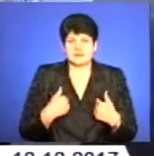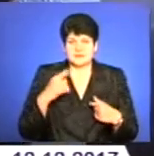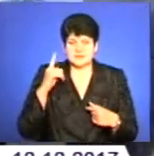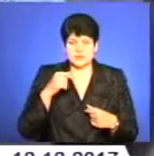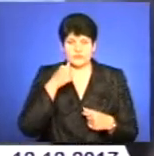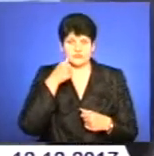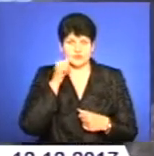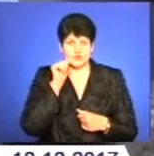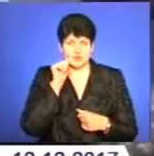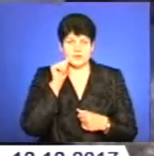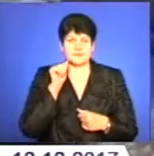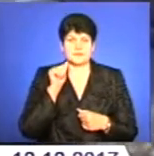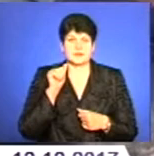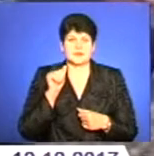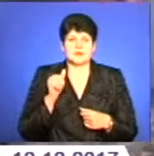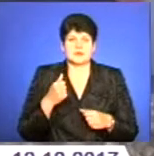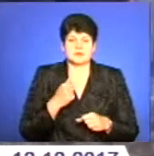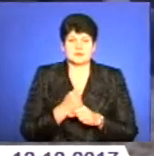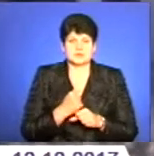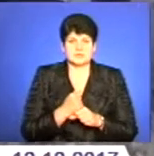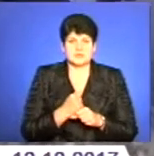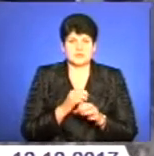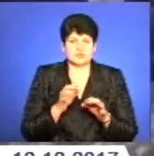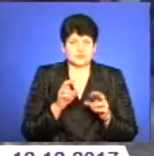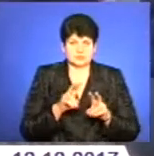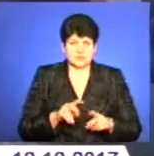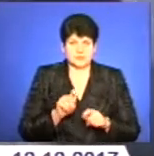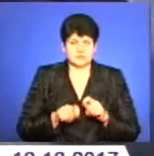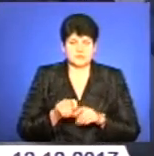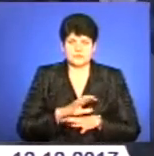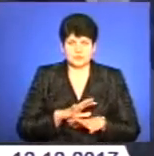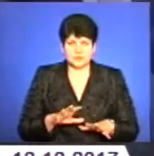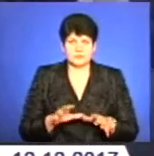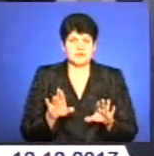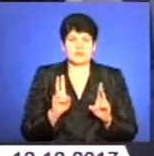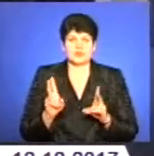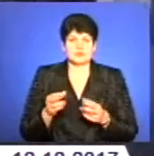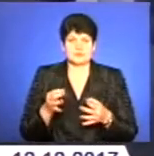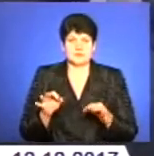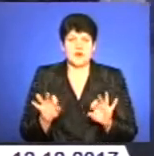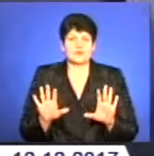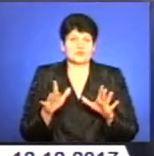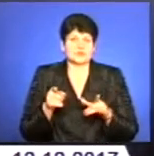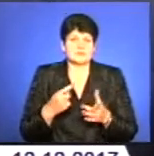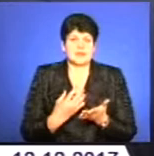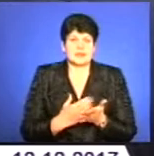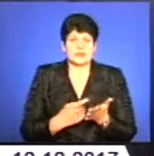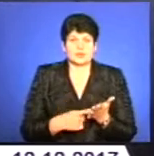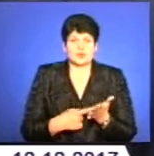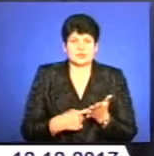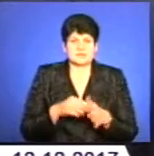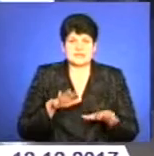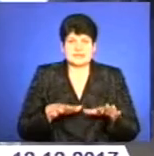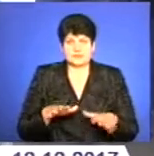до кінця місце огляду подій не зробили, бо темно було, ще там щось. Ми просто зараз не пускаємо нічого, вдруг там є якісь речові докази, щоб їх не затоптали